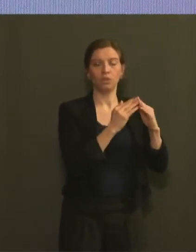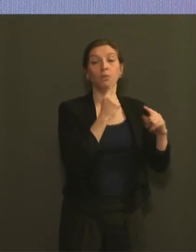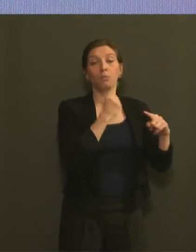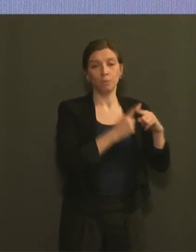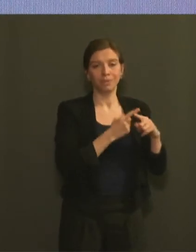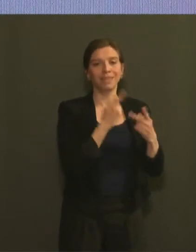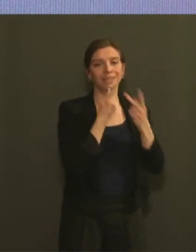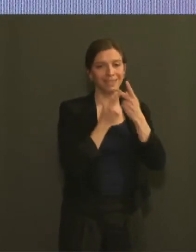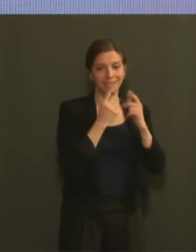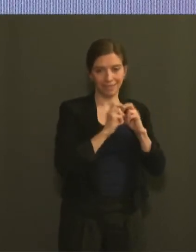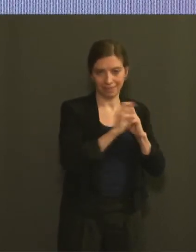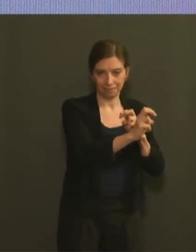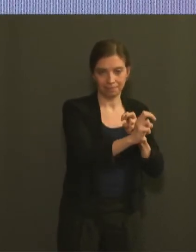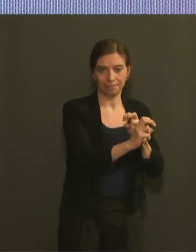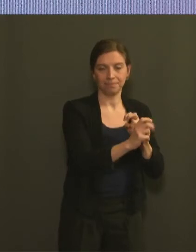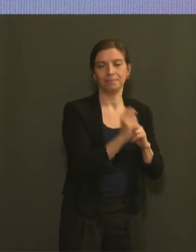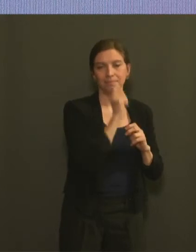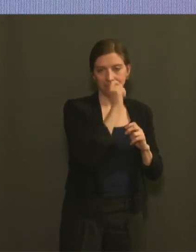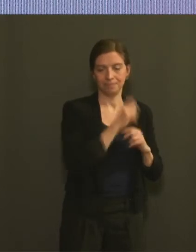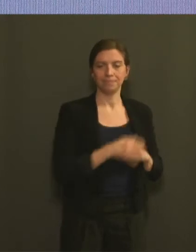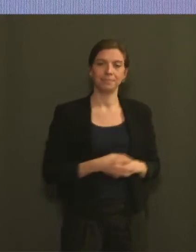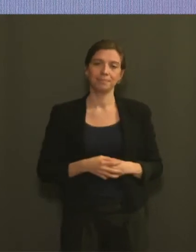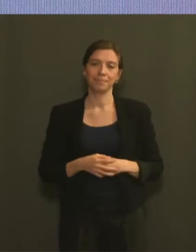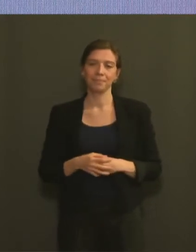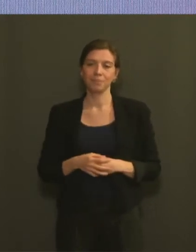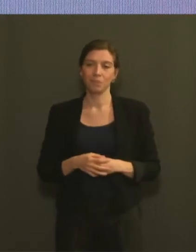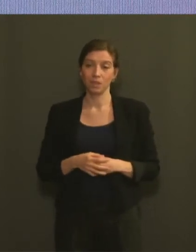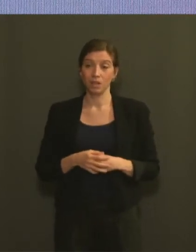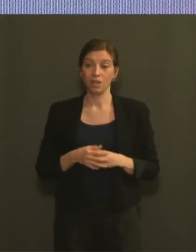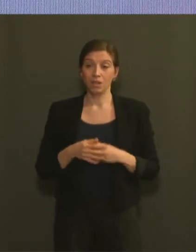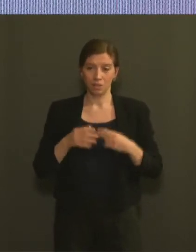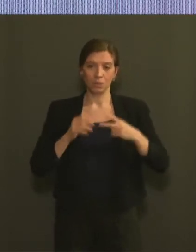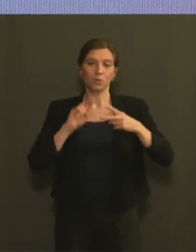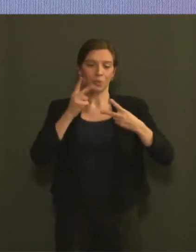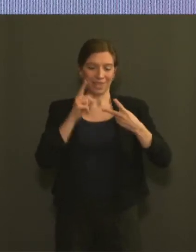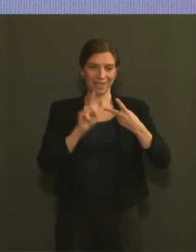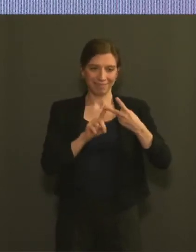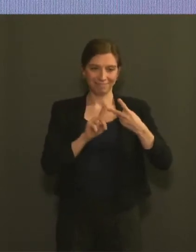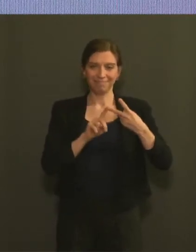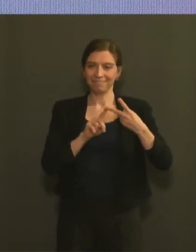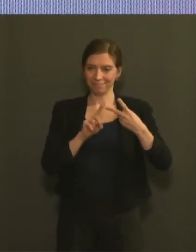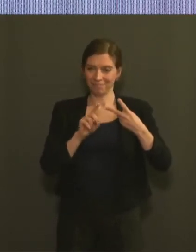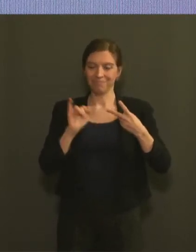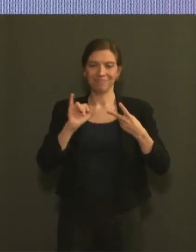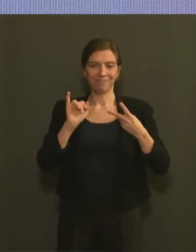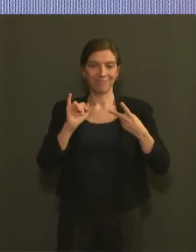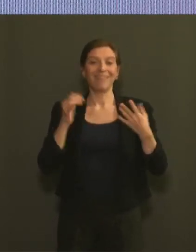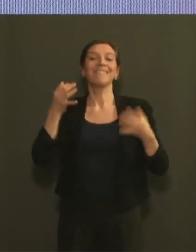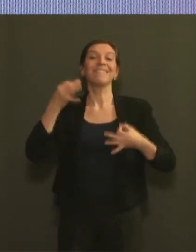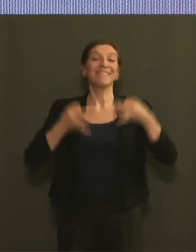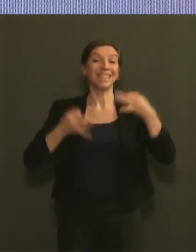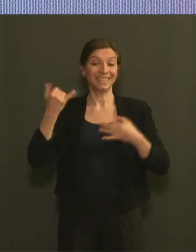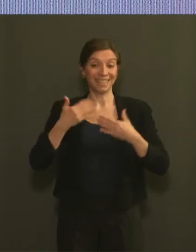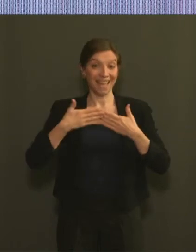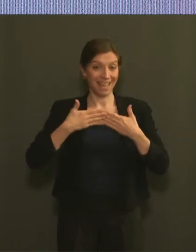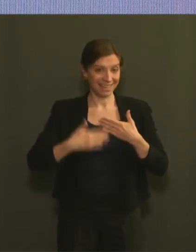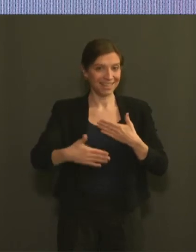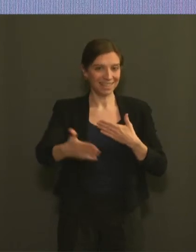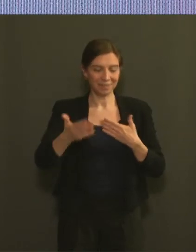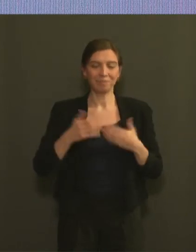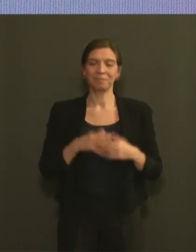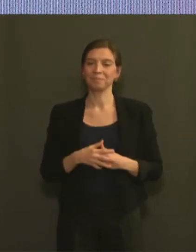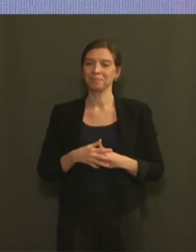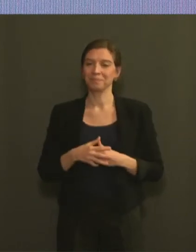non bref comment de fêtards comme nature le casque infa racing cf